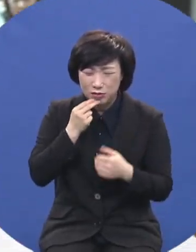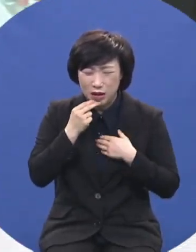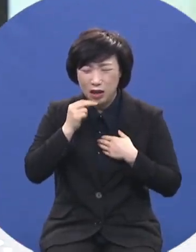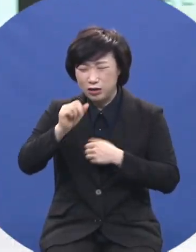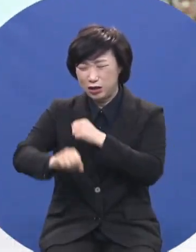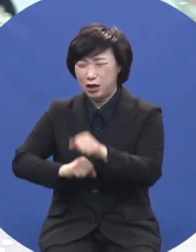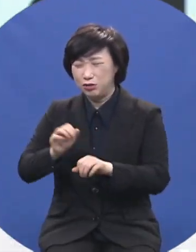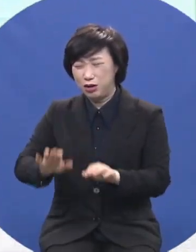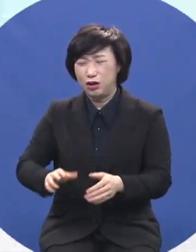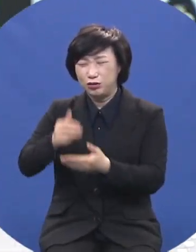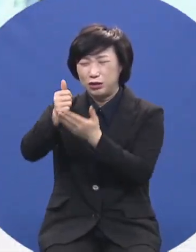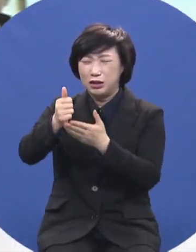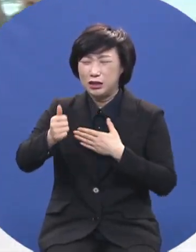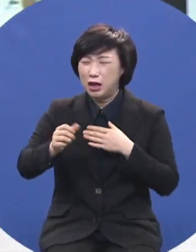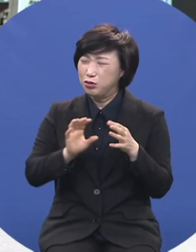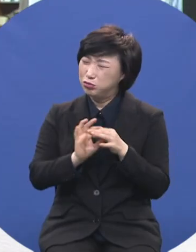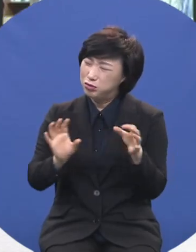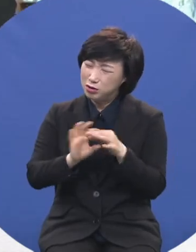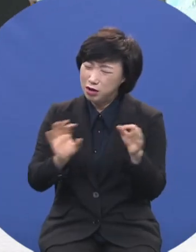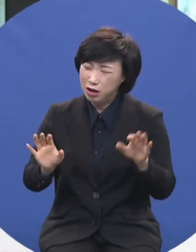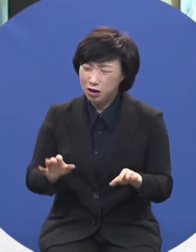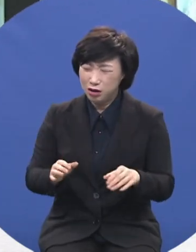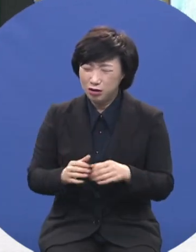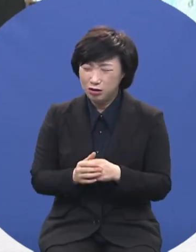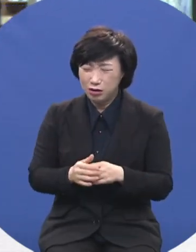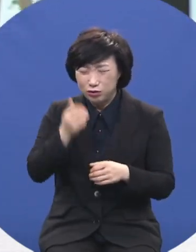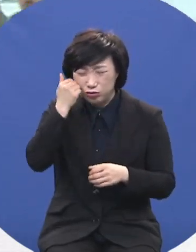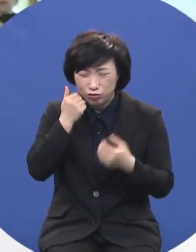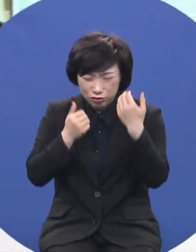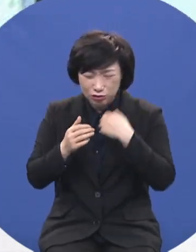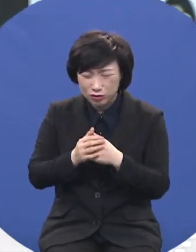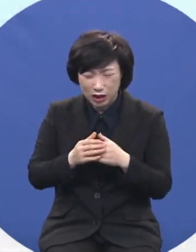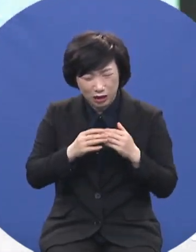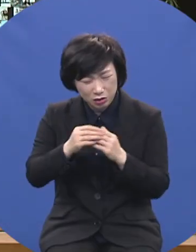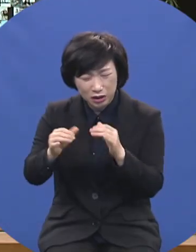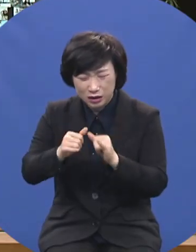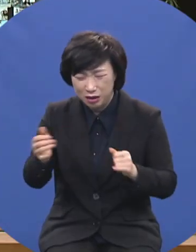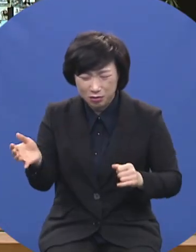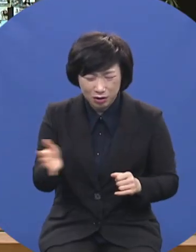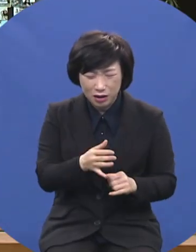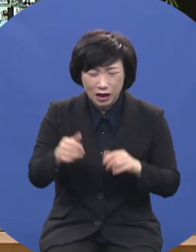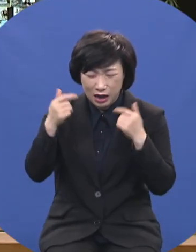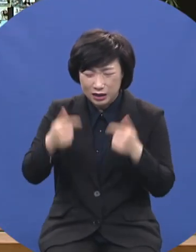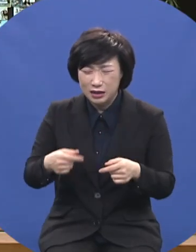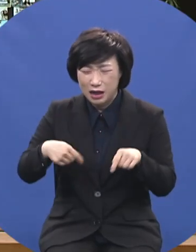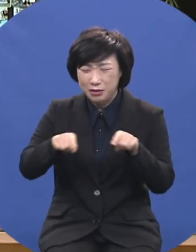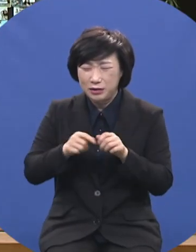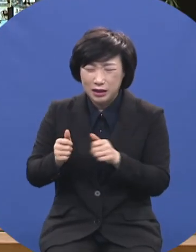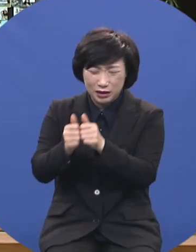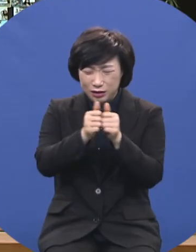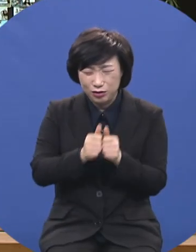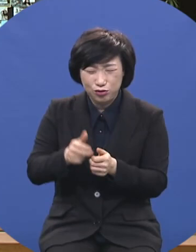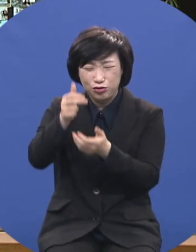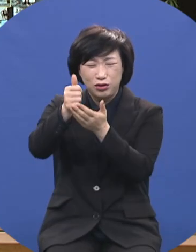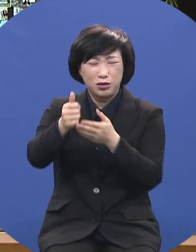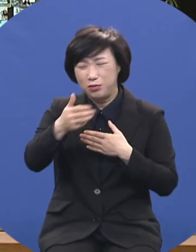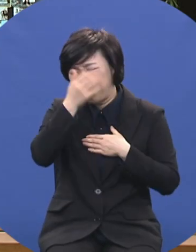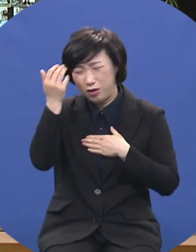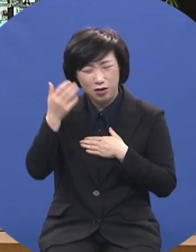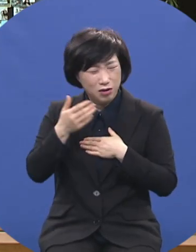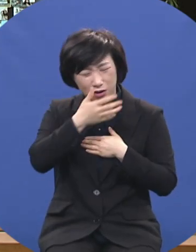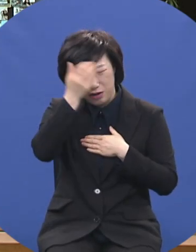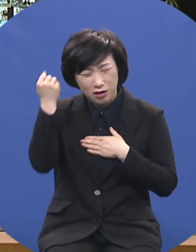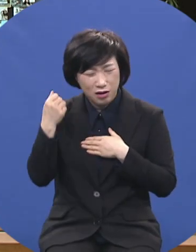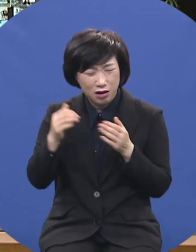예물로 주님과 상관없이 간섭자가 없이 항상 함께 있는 주님과 같이 있지 않고 세상과 함께